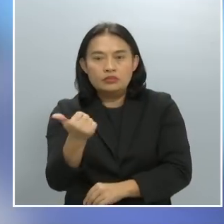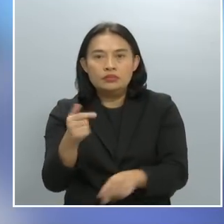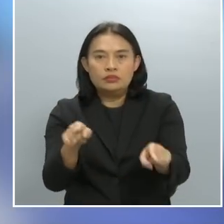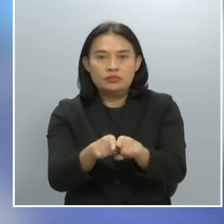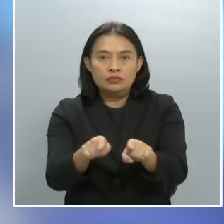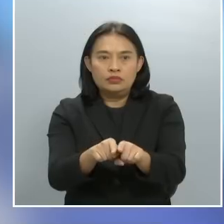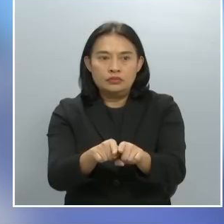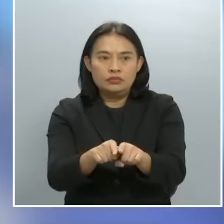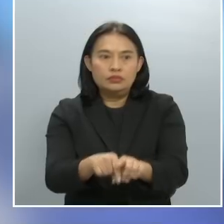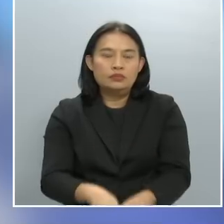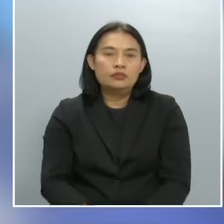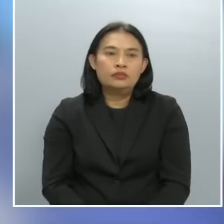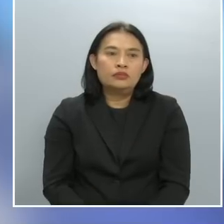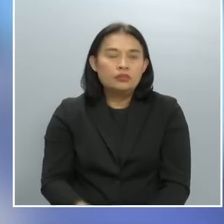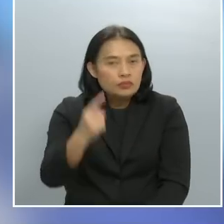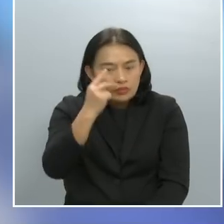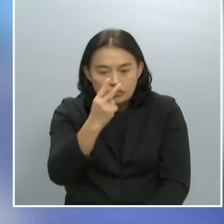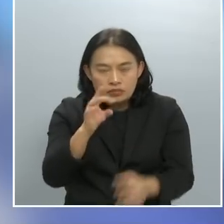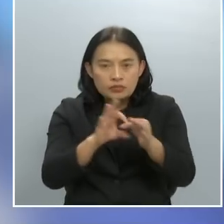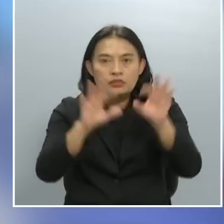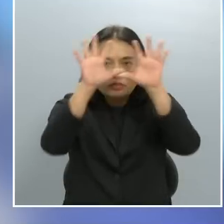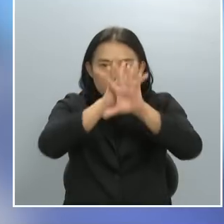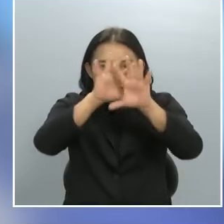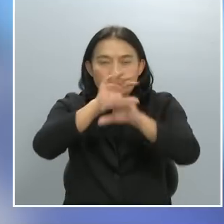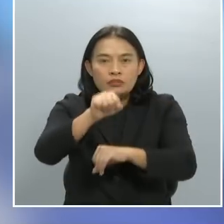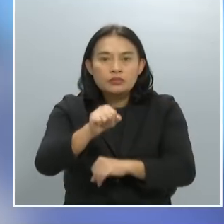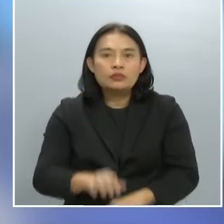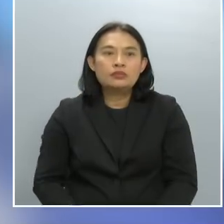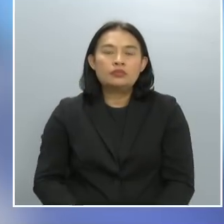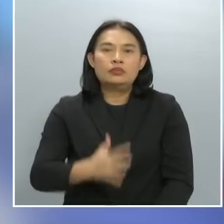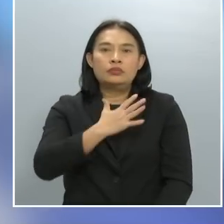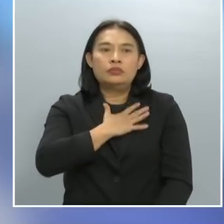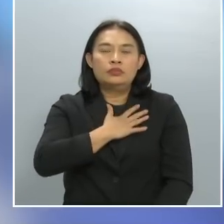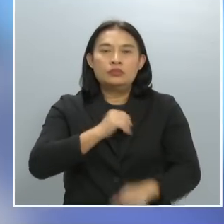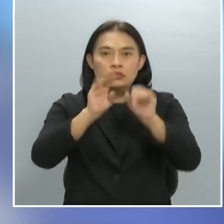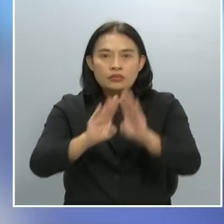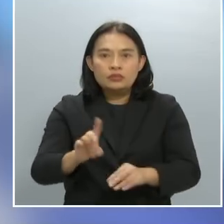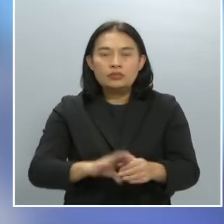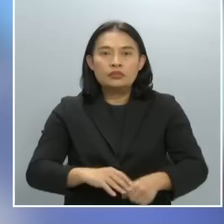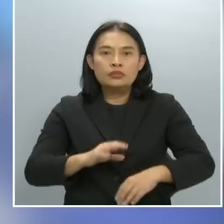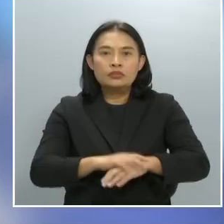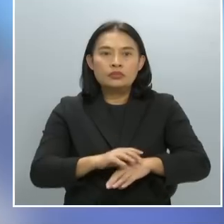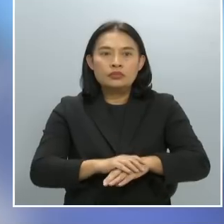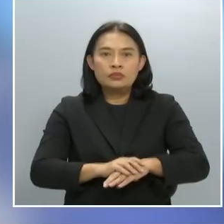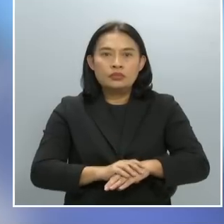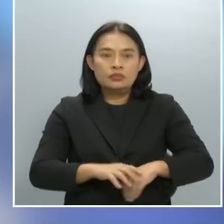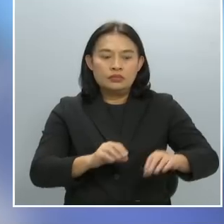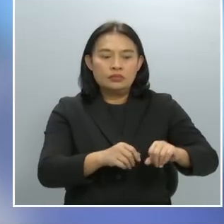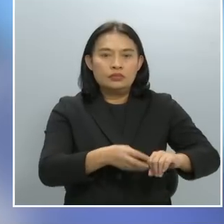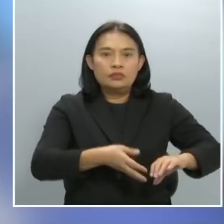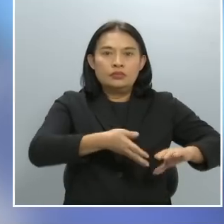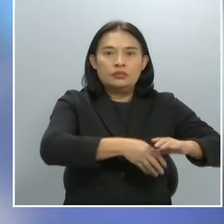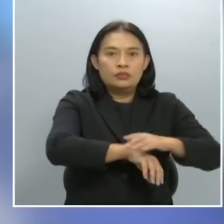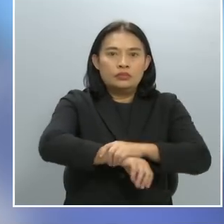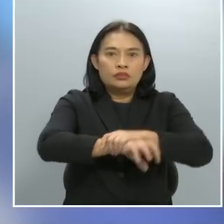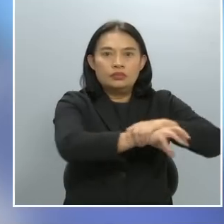้โอ้ เจอมาคล้ายๆแบบในโพสต์เลยใช่ไหมคะของหนูเป็นแบบเอามือหนูเข้าไปในกางเกงของเขาแล้วพี่เขาก็